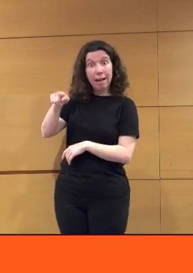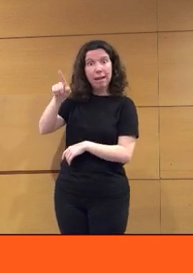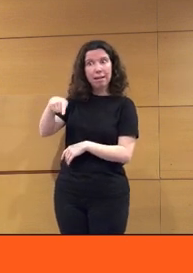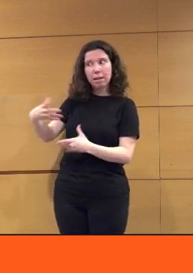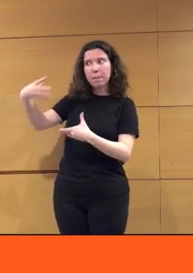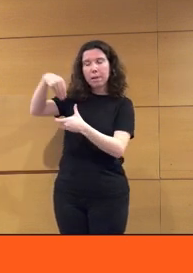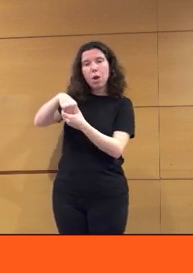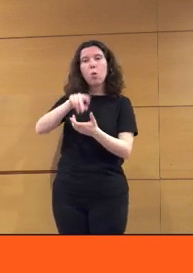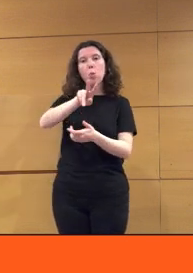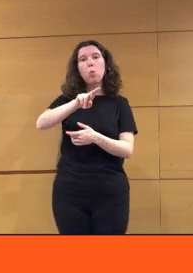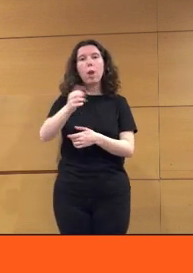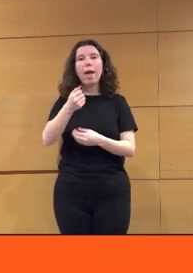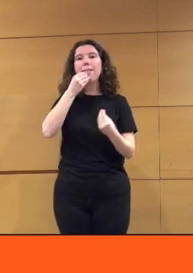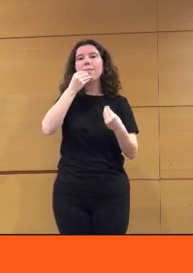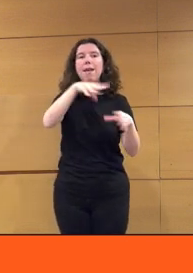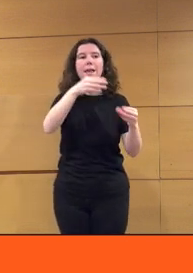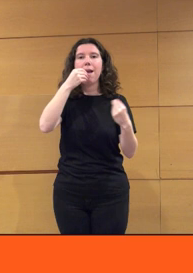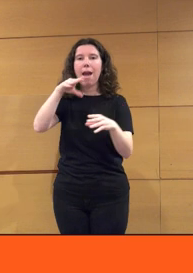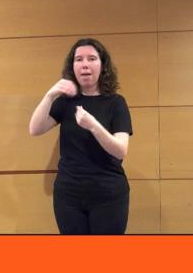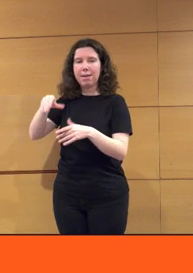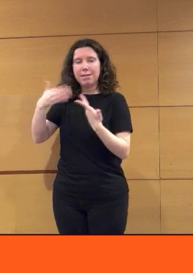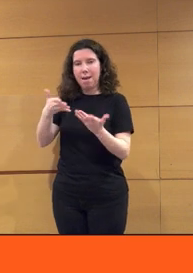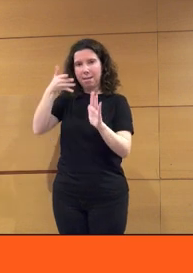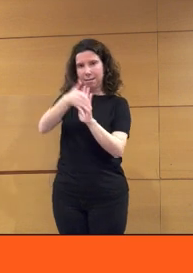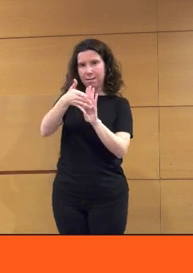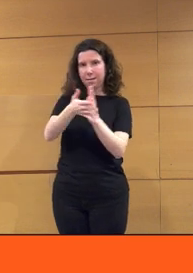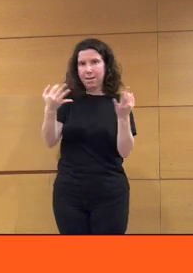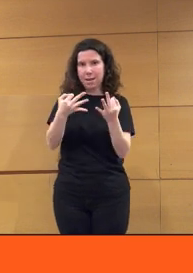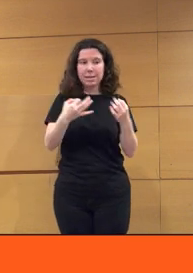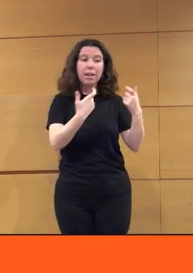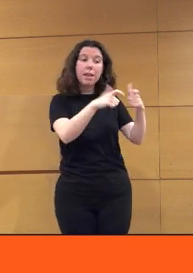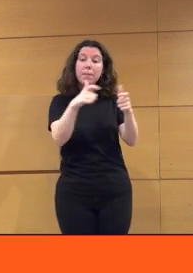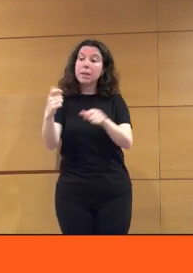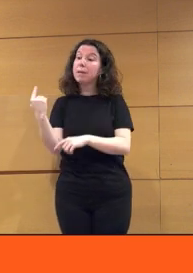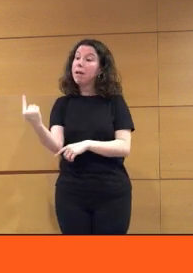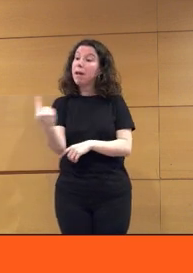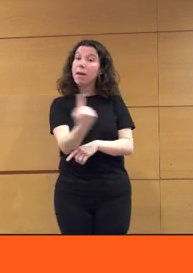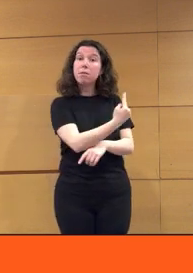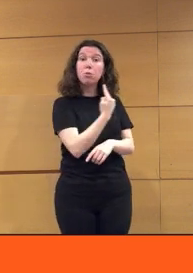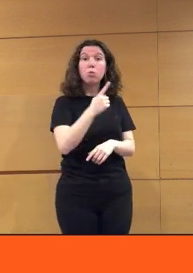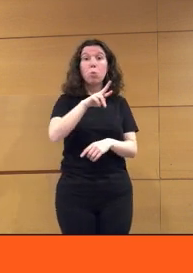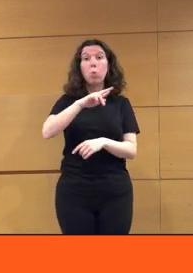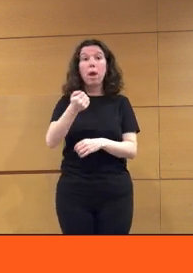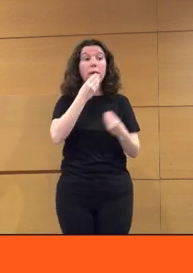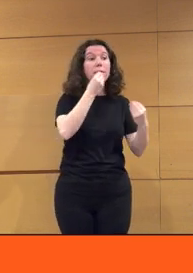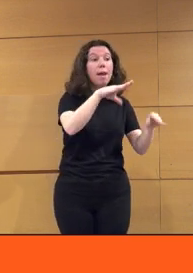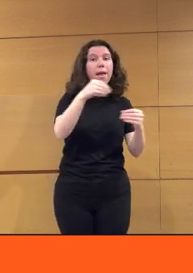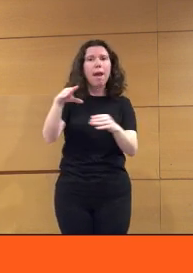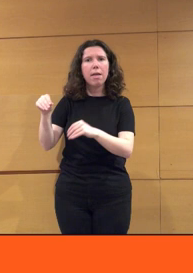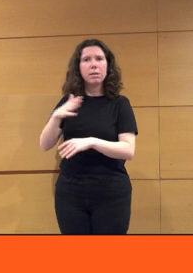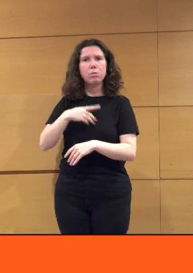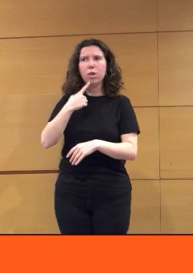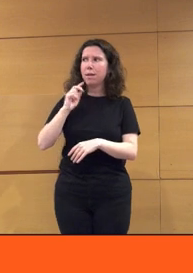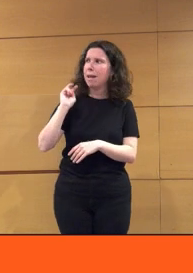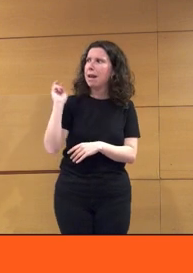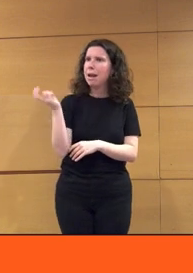URAs delegades, que ara en parlarem també, URAs delegades a cada departament. I, per tant, és una eina més per garantir